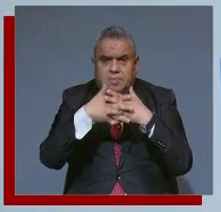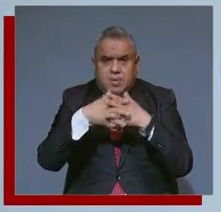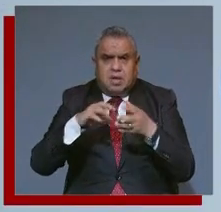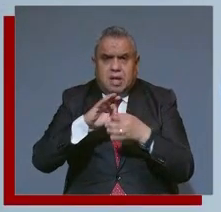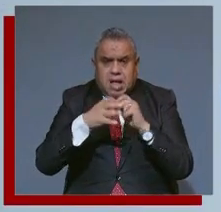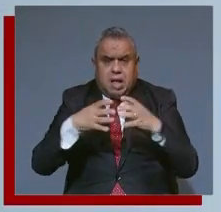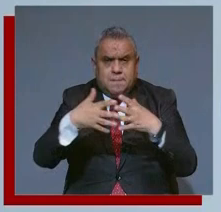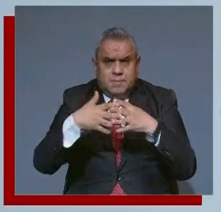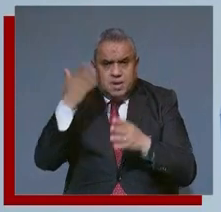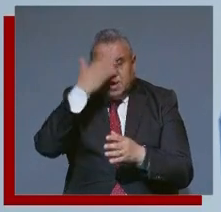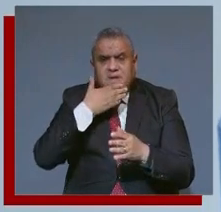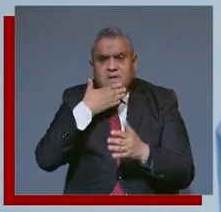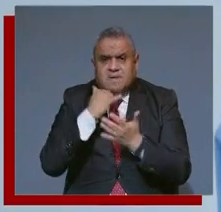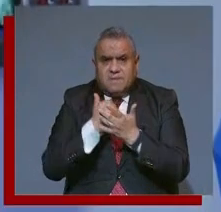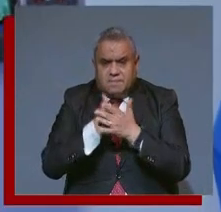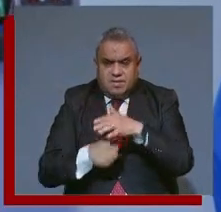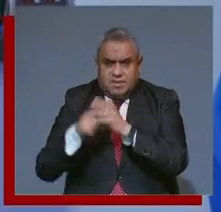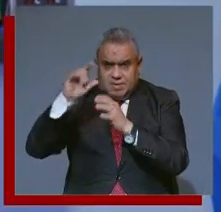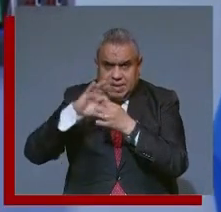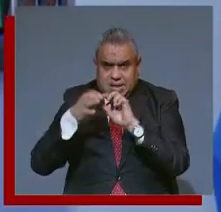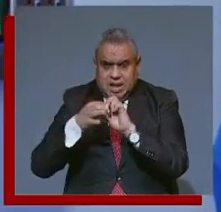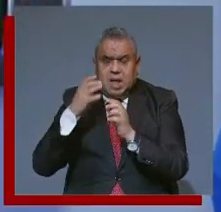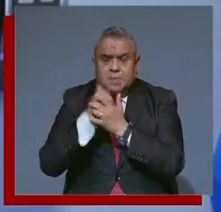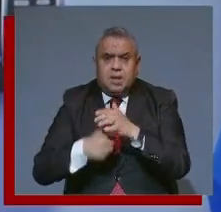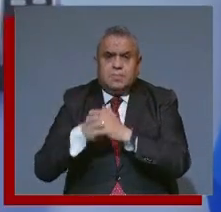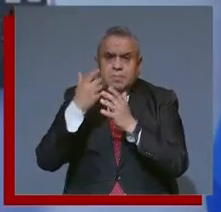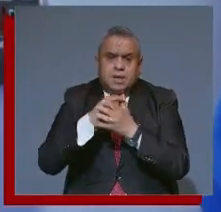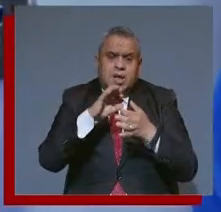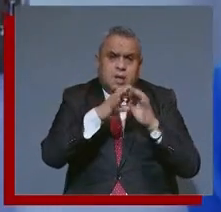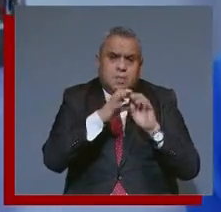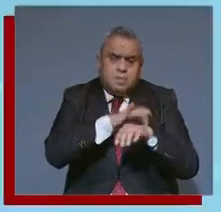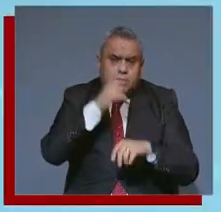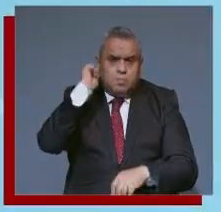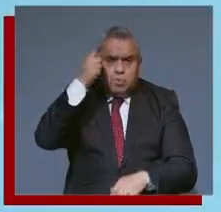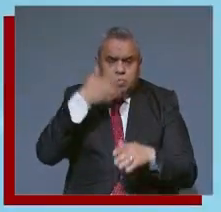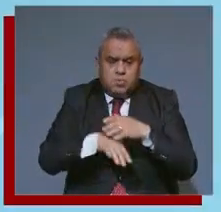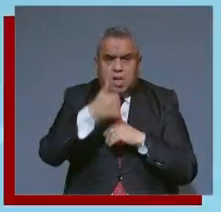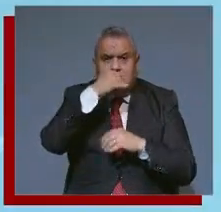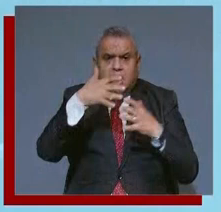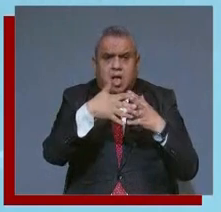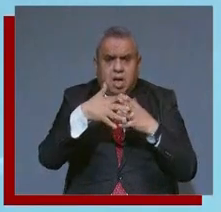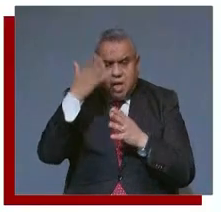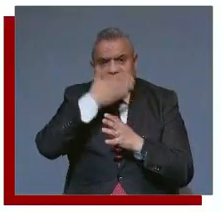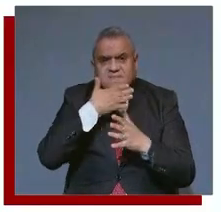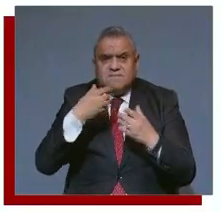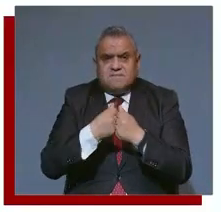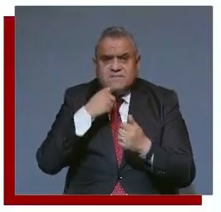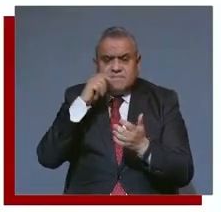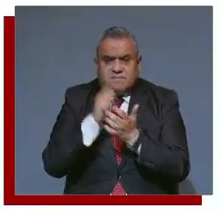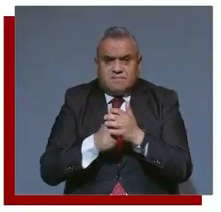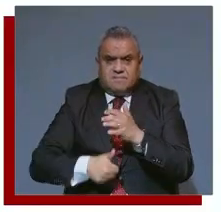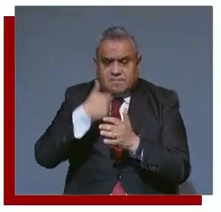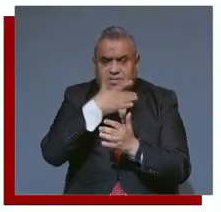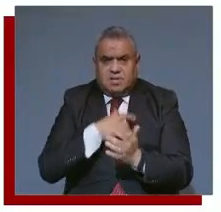بين أفريكا هيلث إكسكو وأكبر مجموعة مستشفيات بالشرق الأوسط وإفريقيا، وهي الجائزة الأولى